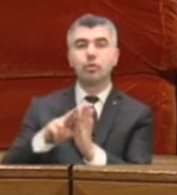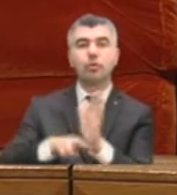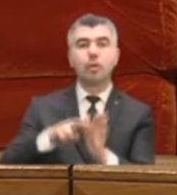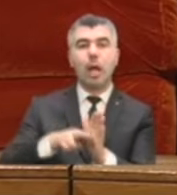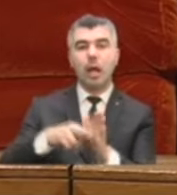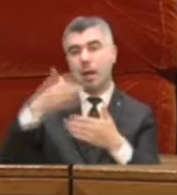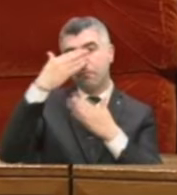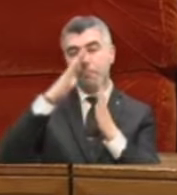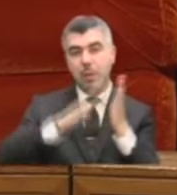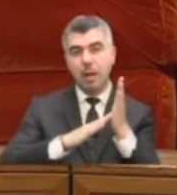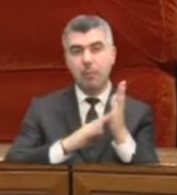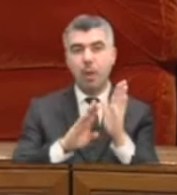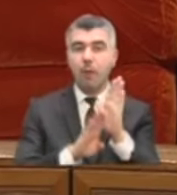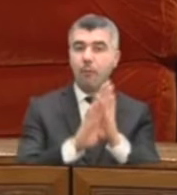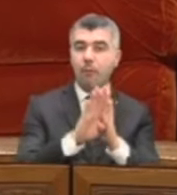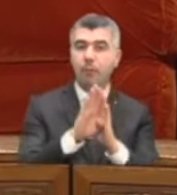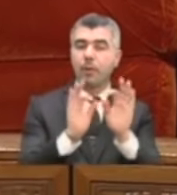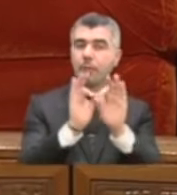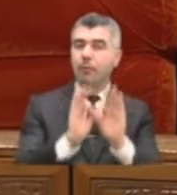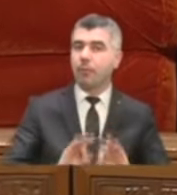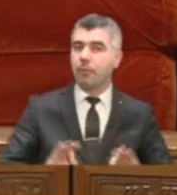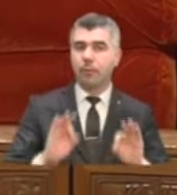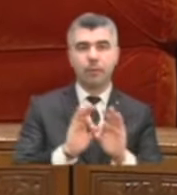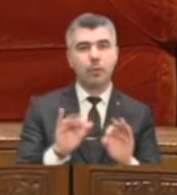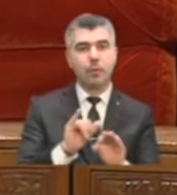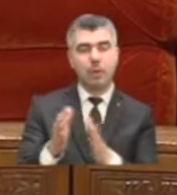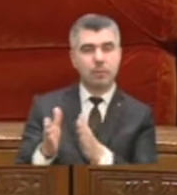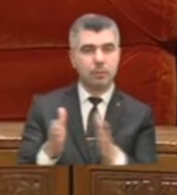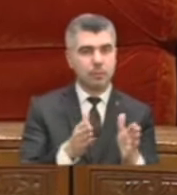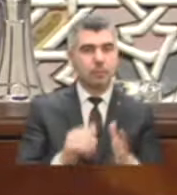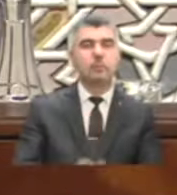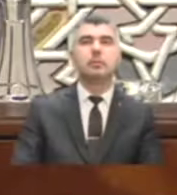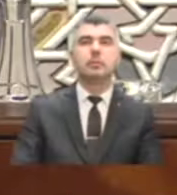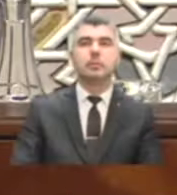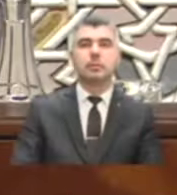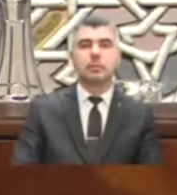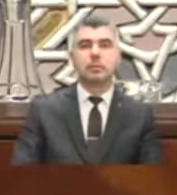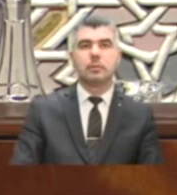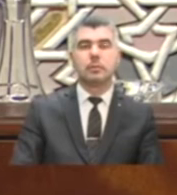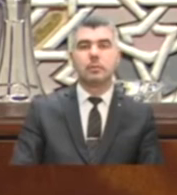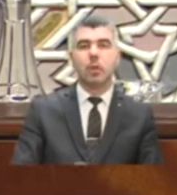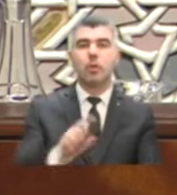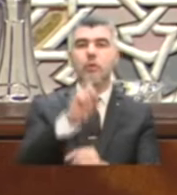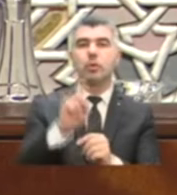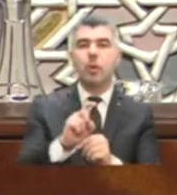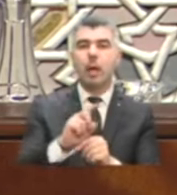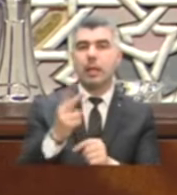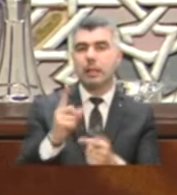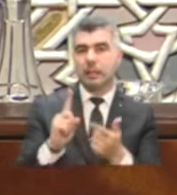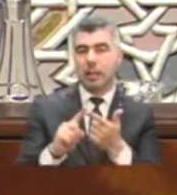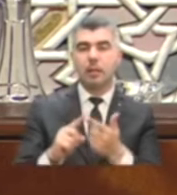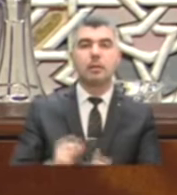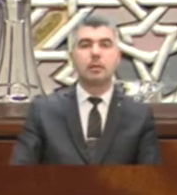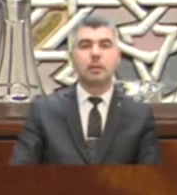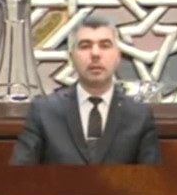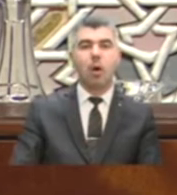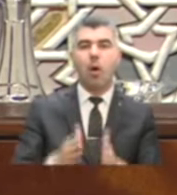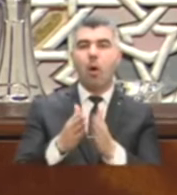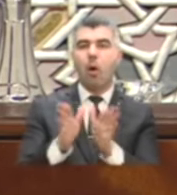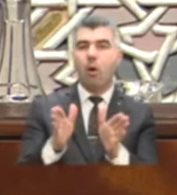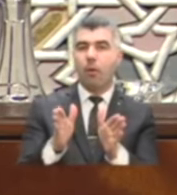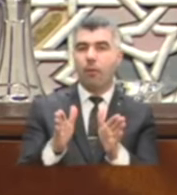الوتيرة أكثر، فهذه أسرع وتيرة كانت في التاريخ ديال الوزارة. شكرا. شكرا السيدة الوزيرة. السؤال الموالي عن فتح